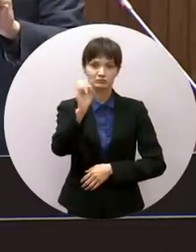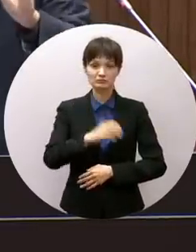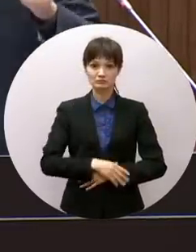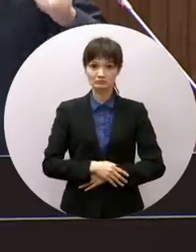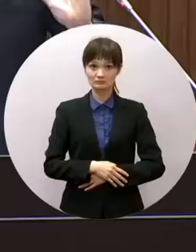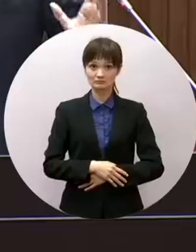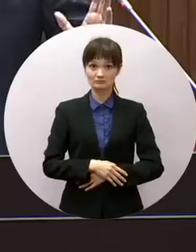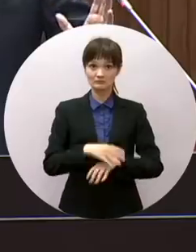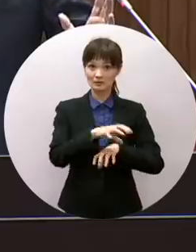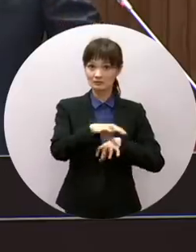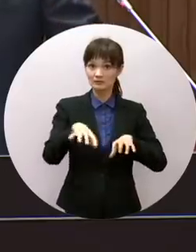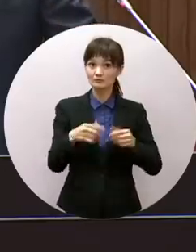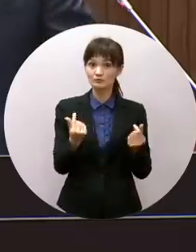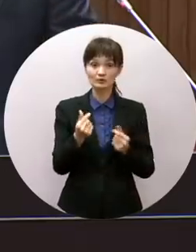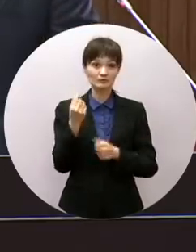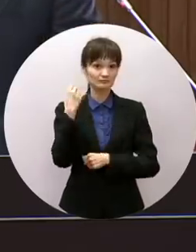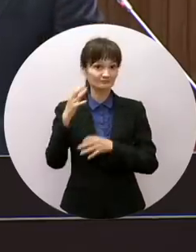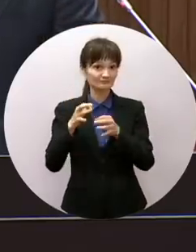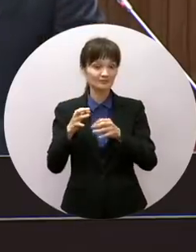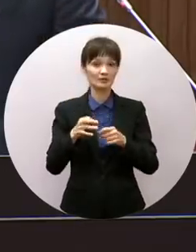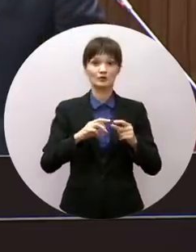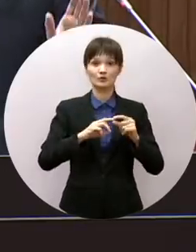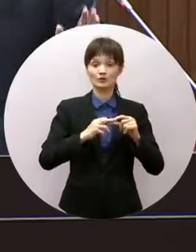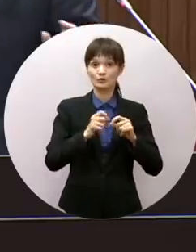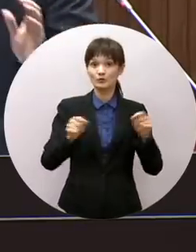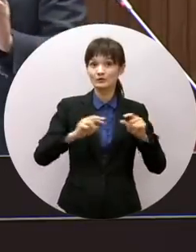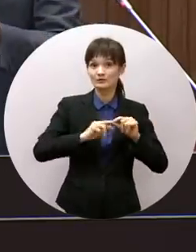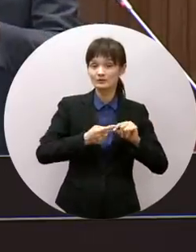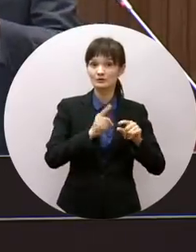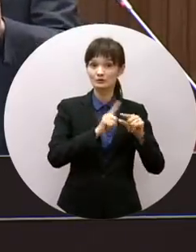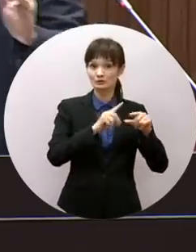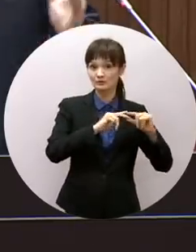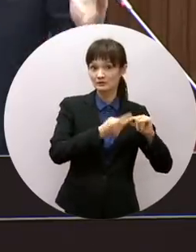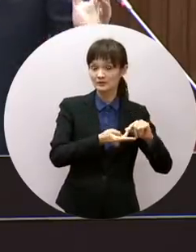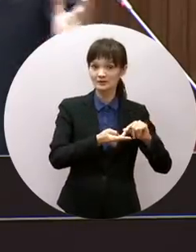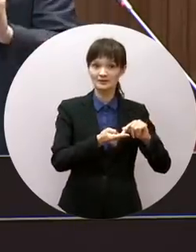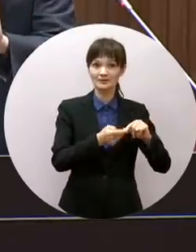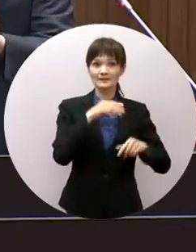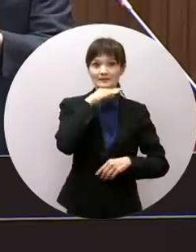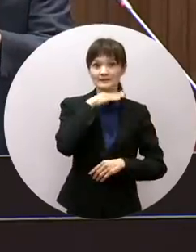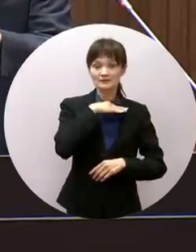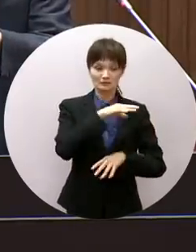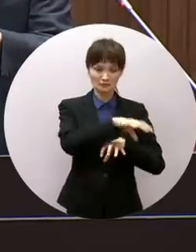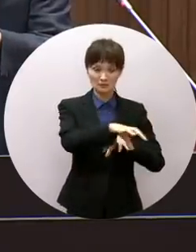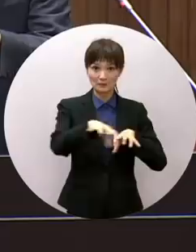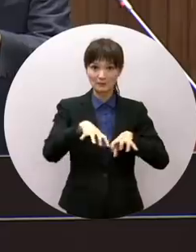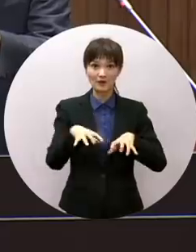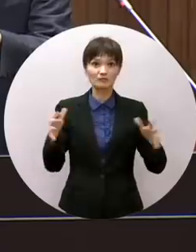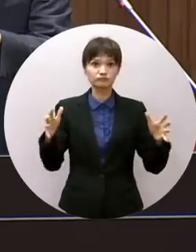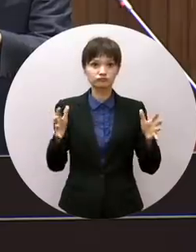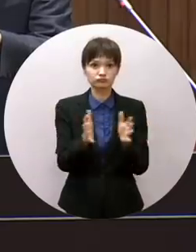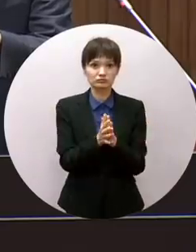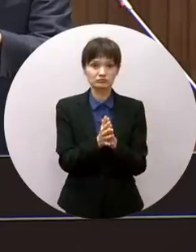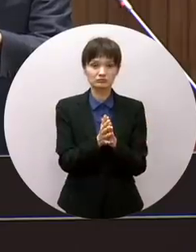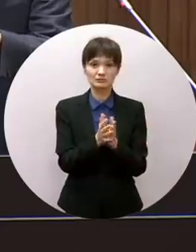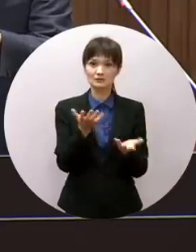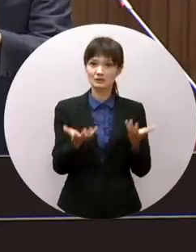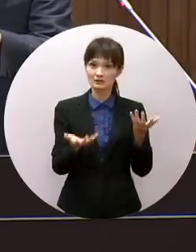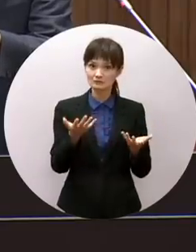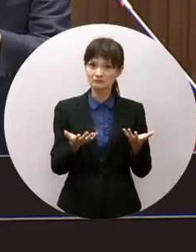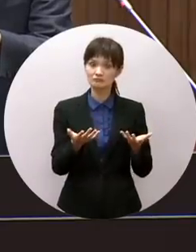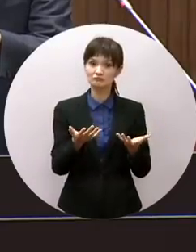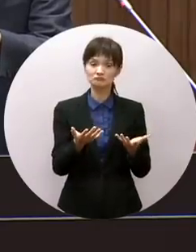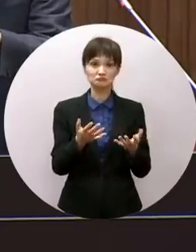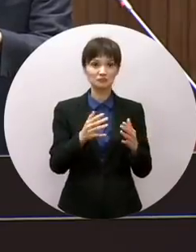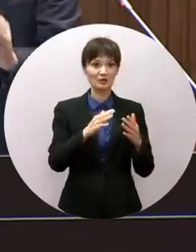哈，除了新店啊，包括永和、中和、汐止啊。加起来啊，大概有